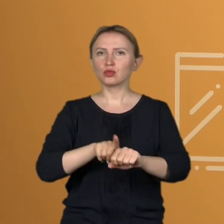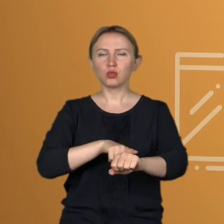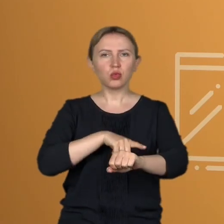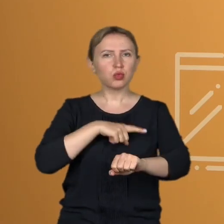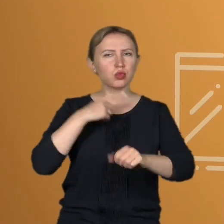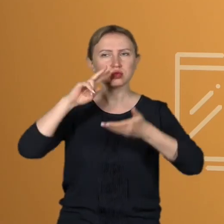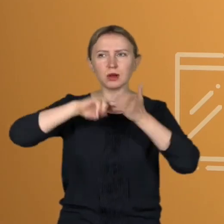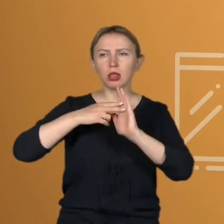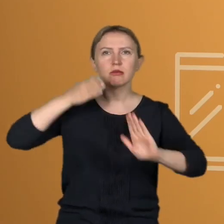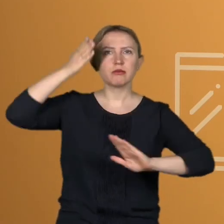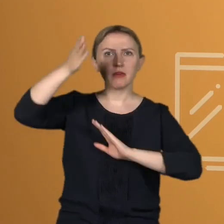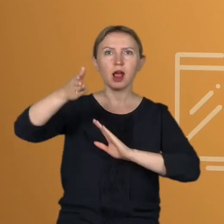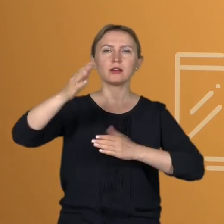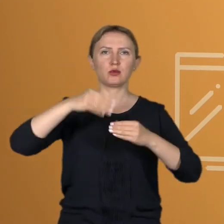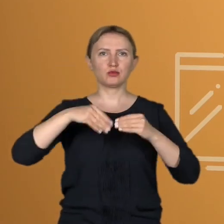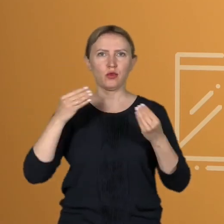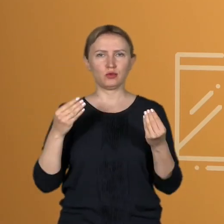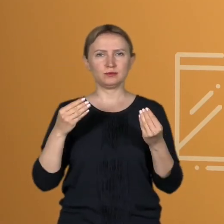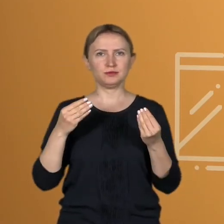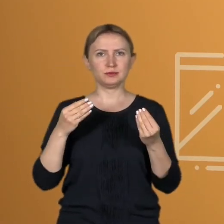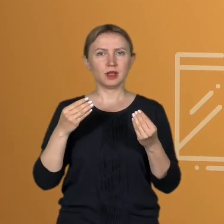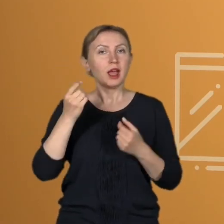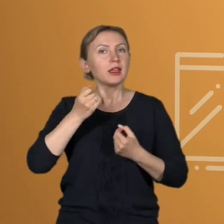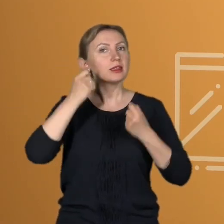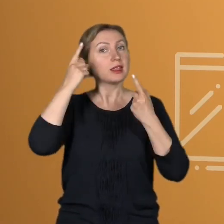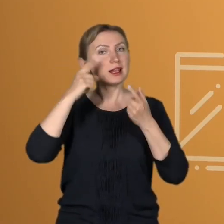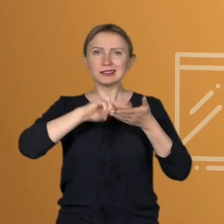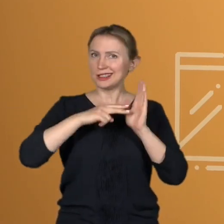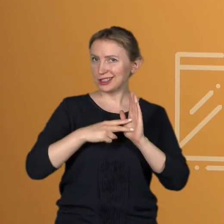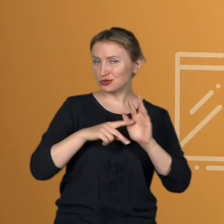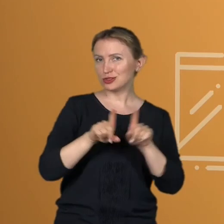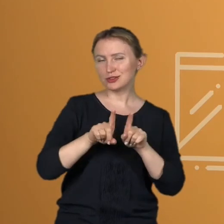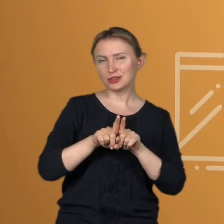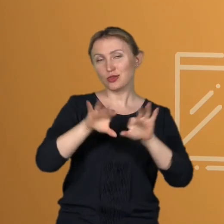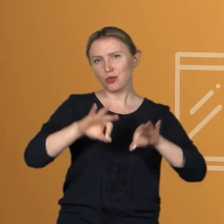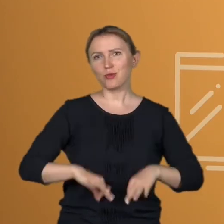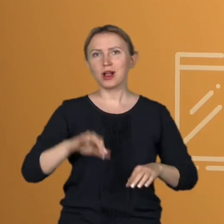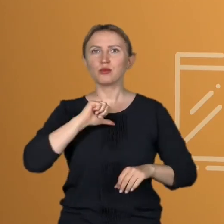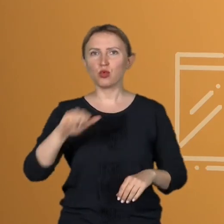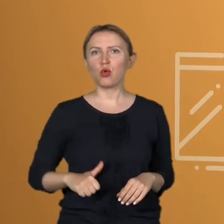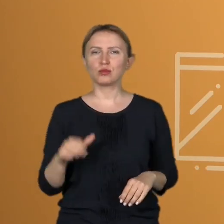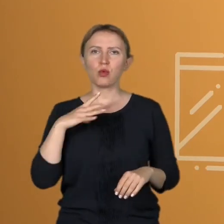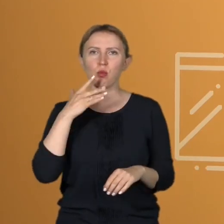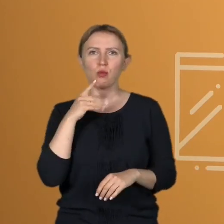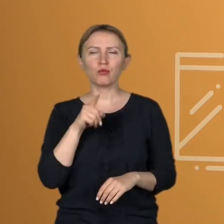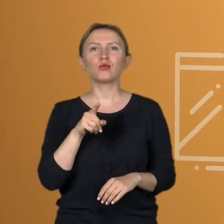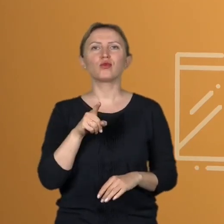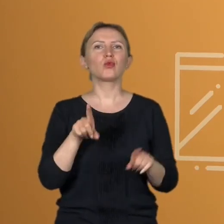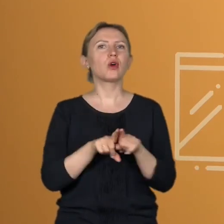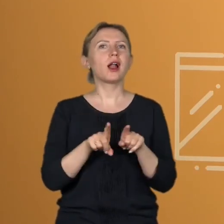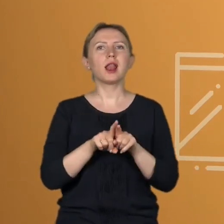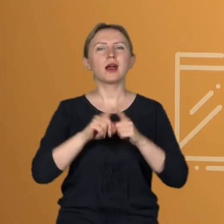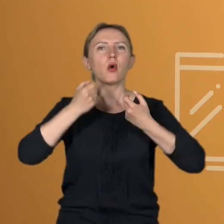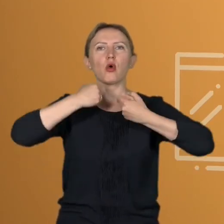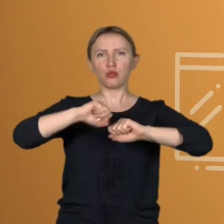długofalowego planowania rozwoju. Inteligencja strategiczna to też, tak jak tutaj pan burmistrz zauważył, to jest